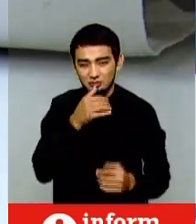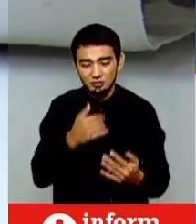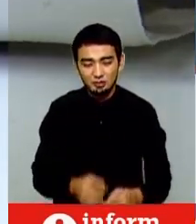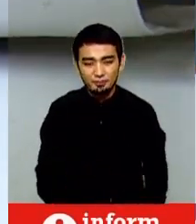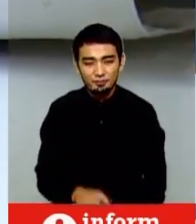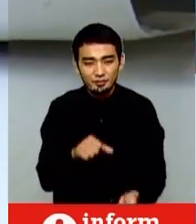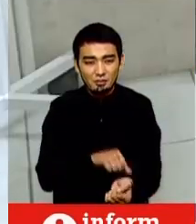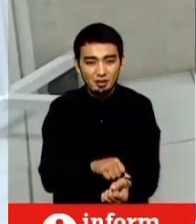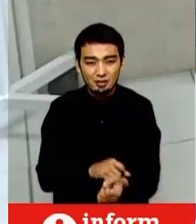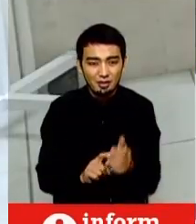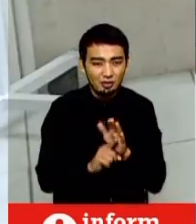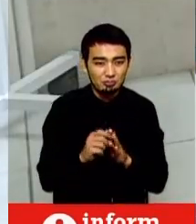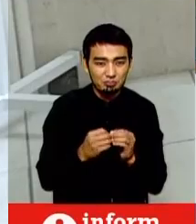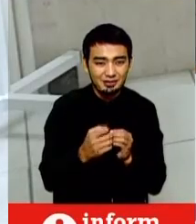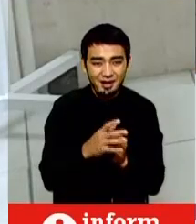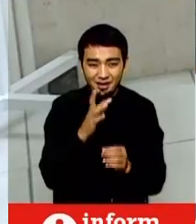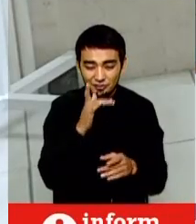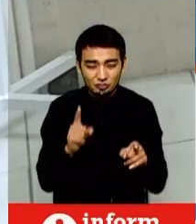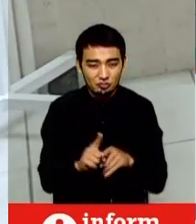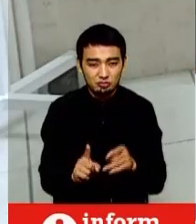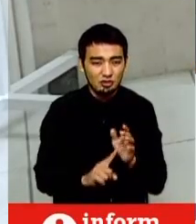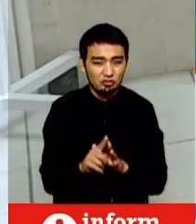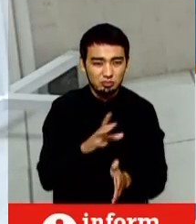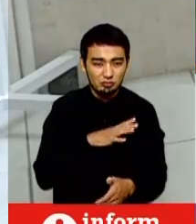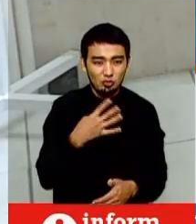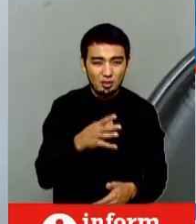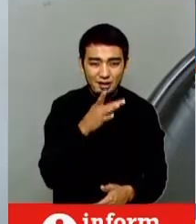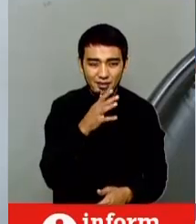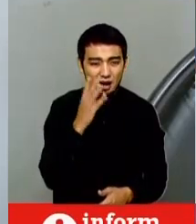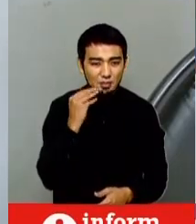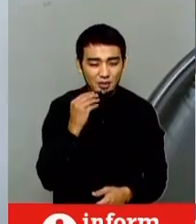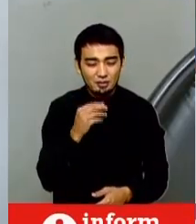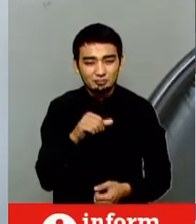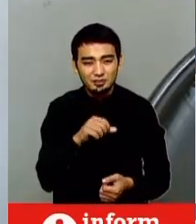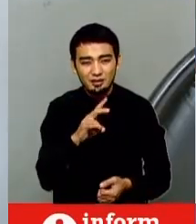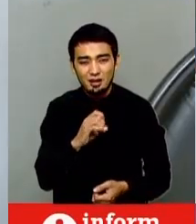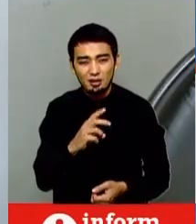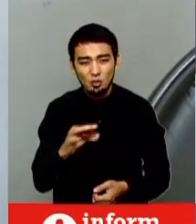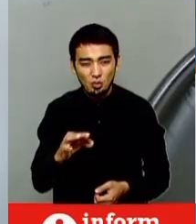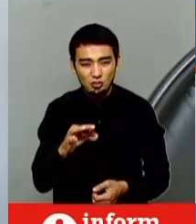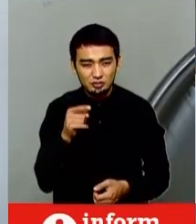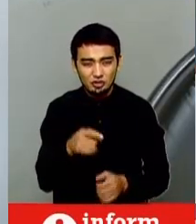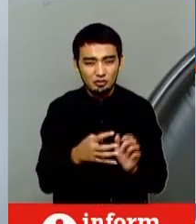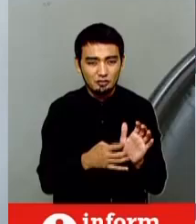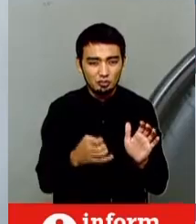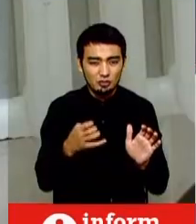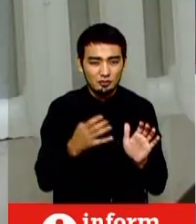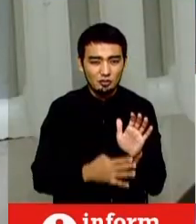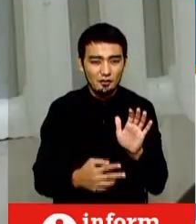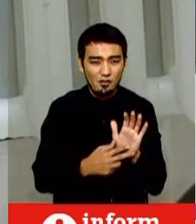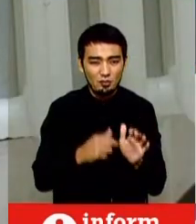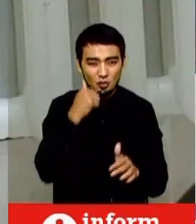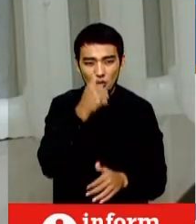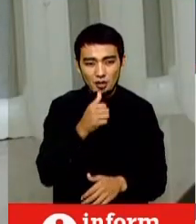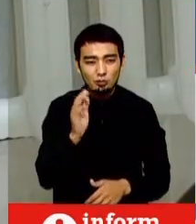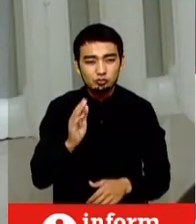наркоманить начинает даже в 15-летнем возрасте. 40-летний пациент алматинского наркодиспансера в далеком 1998 году,